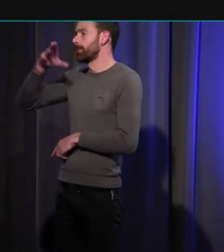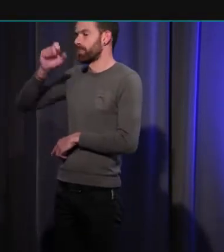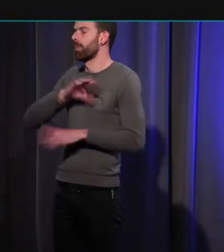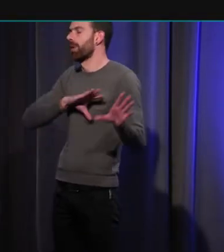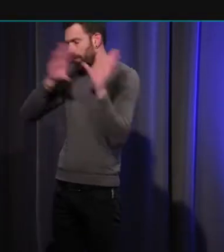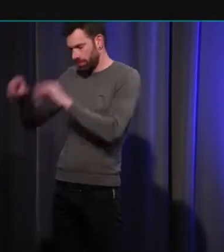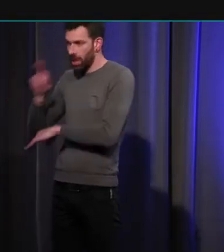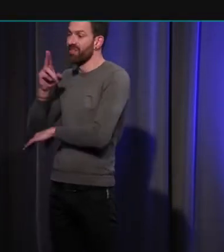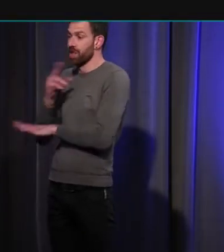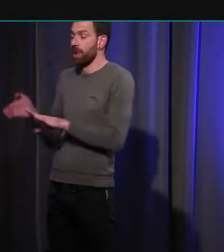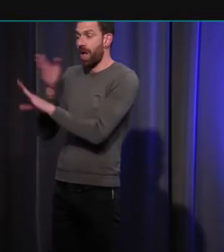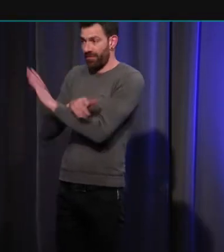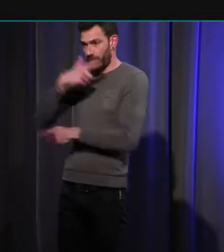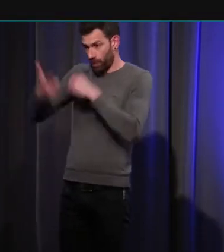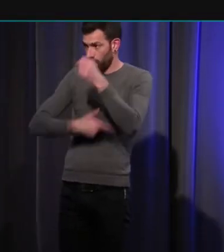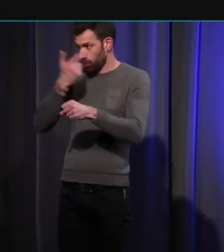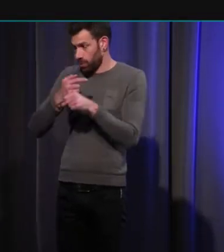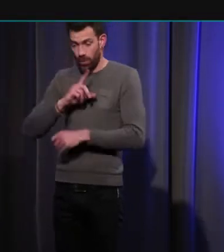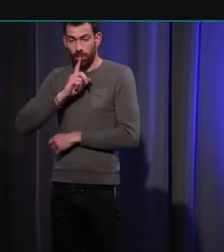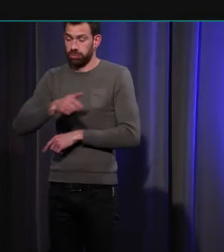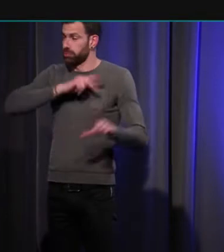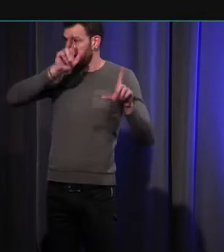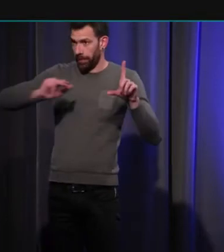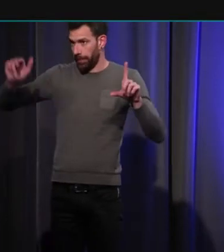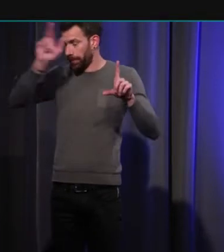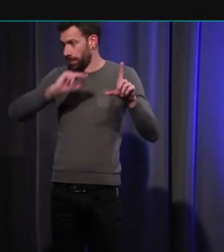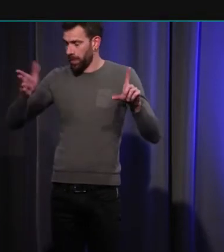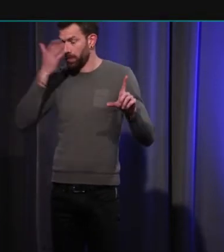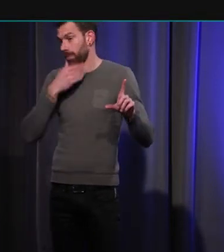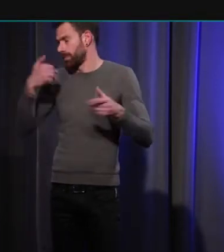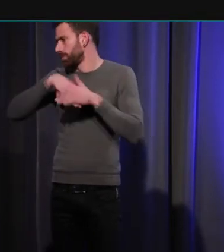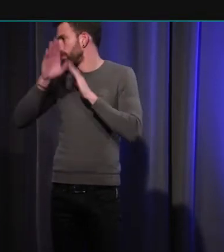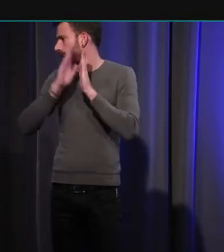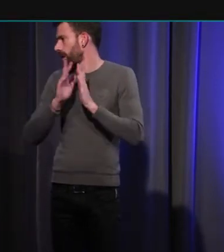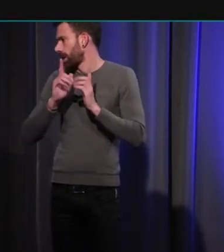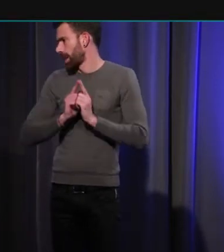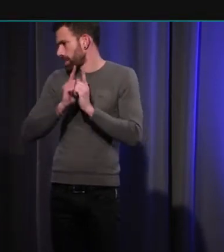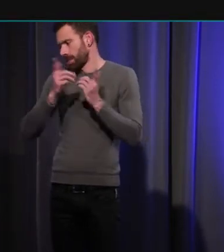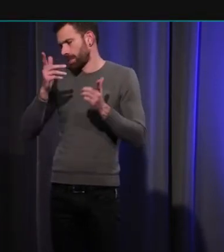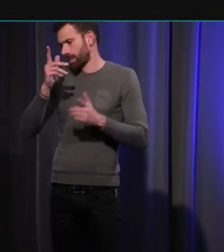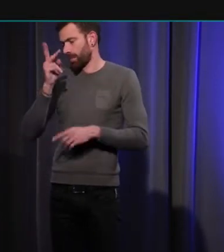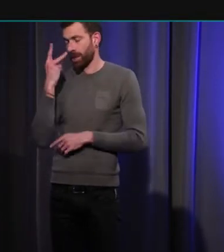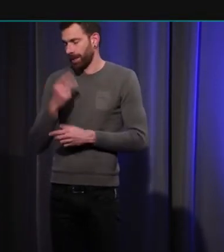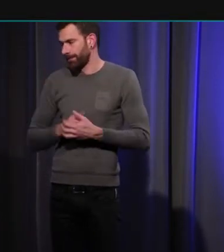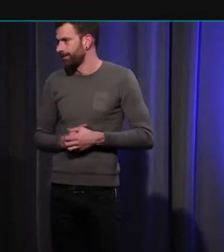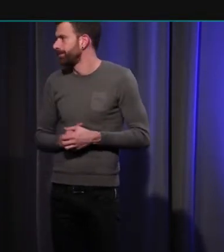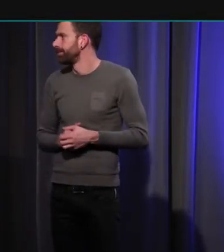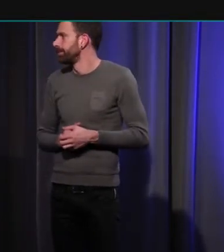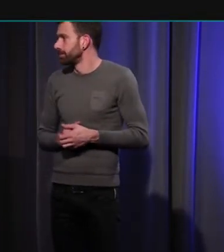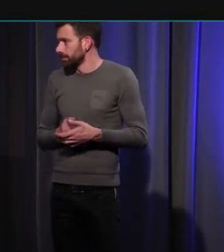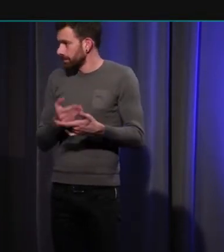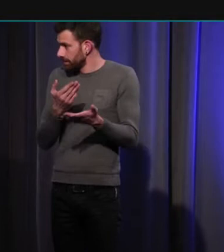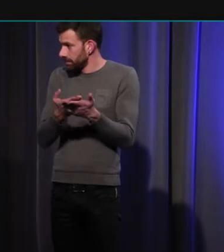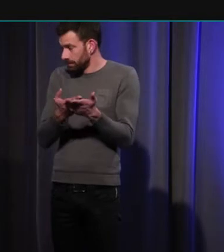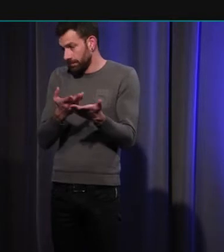à a fait peindre des peintures murales superbe dans la cathédrale de poitiers donc c'est la houille ou encore l'endroit et c'est